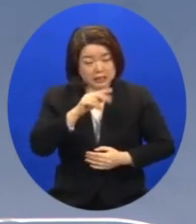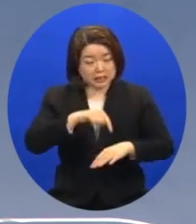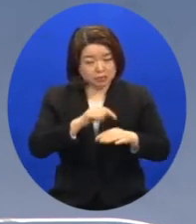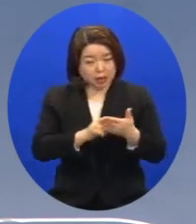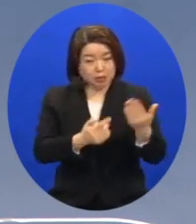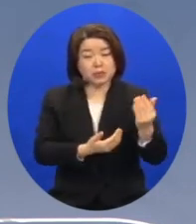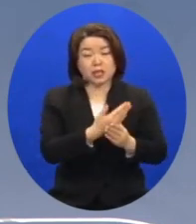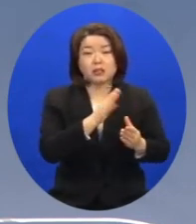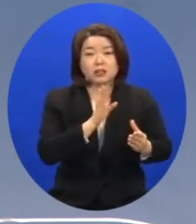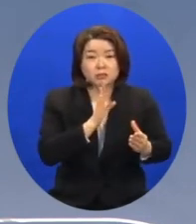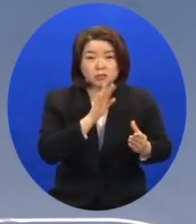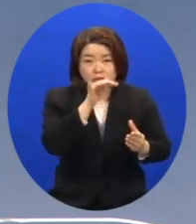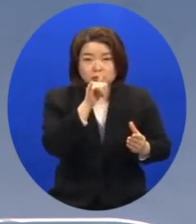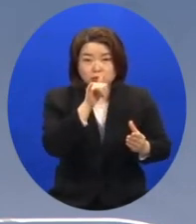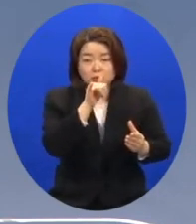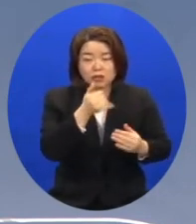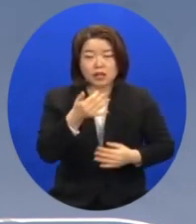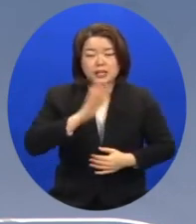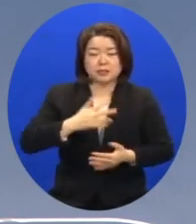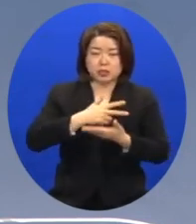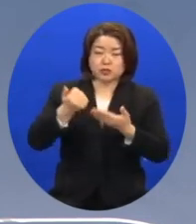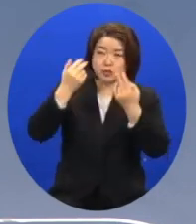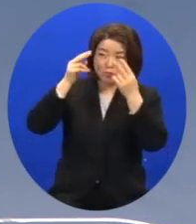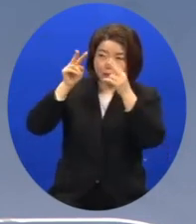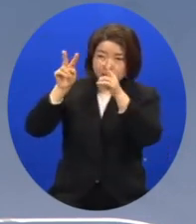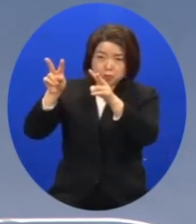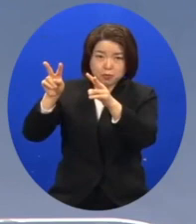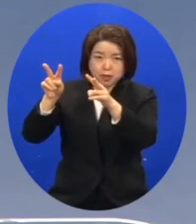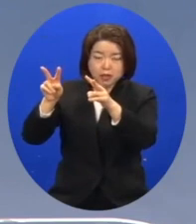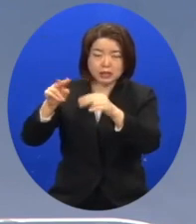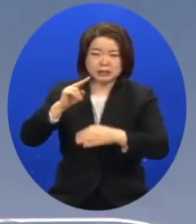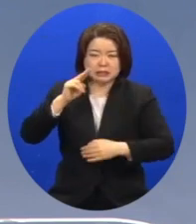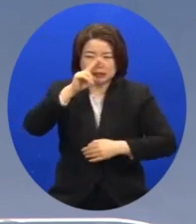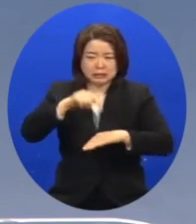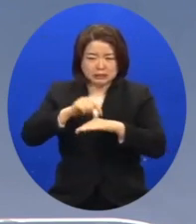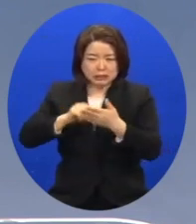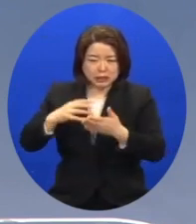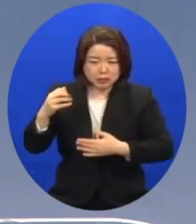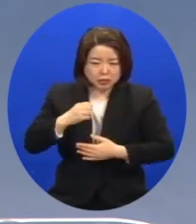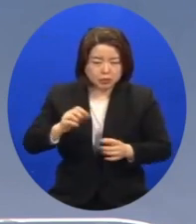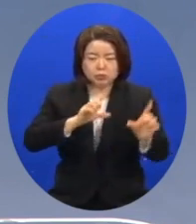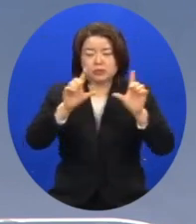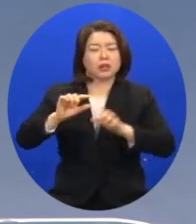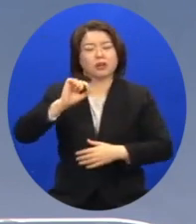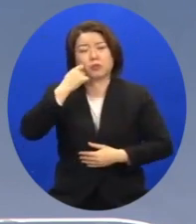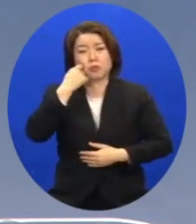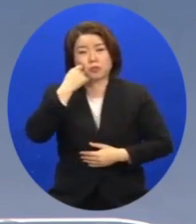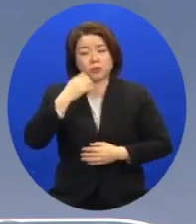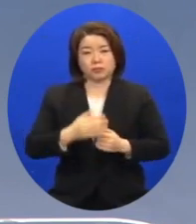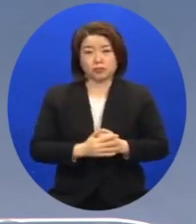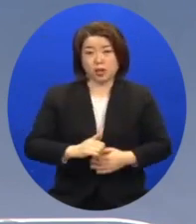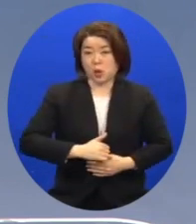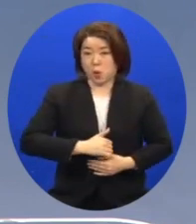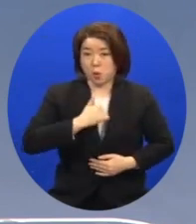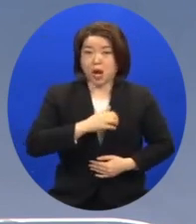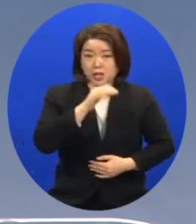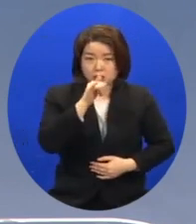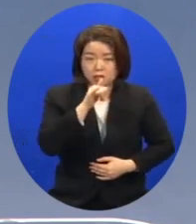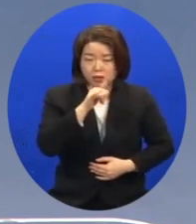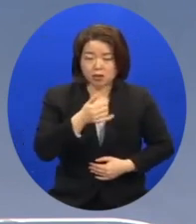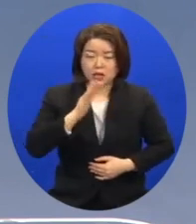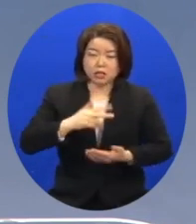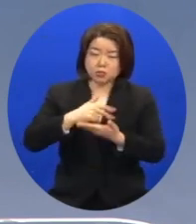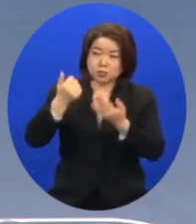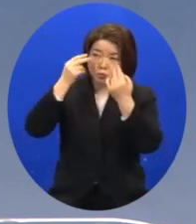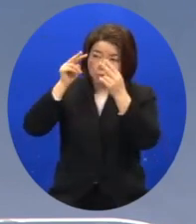주님을 바라보면 그 시기심으로 살 수가 없어요 화도 나지만 주님을 바라보며